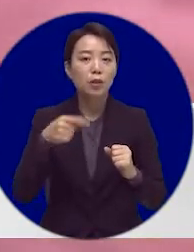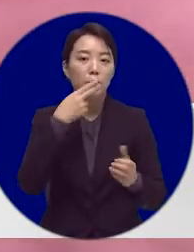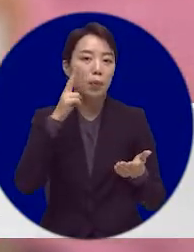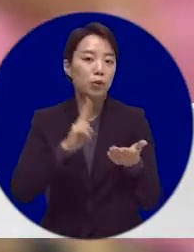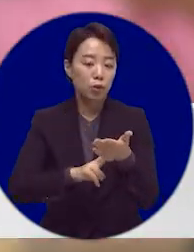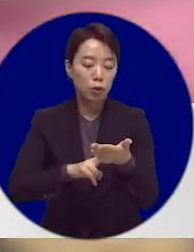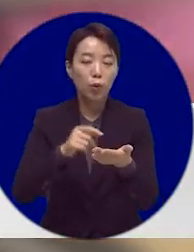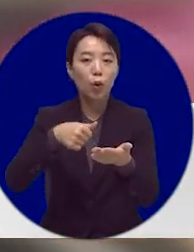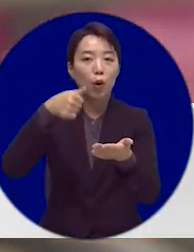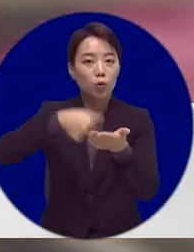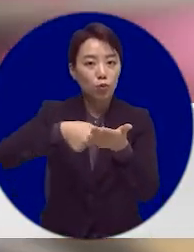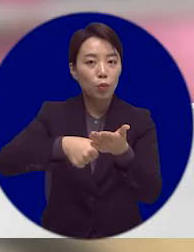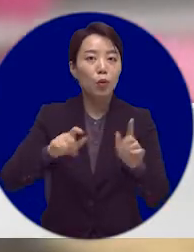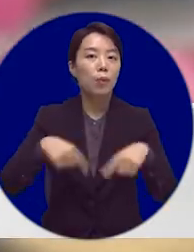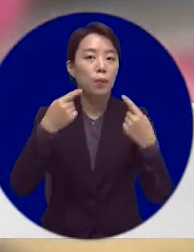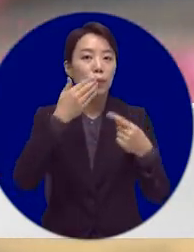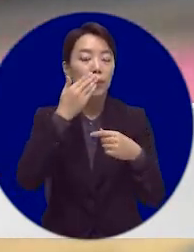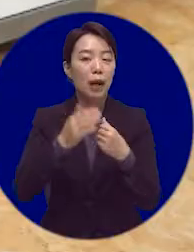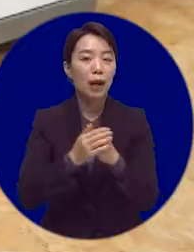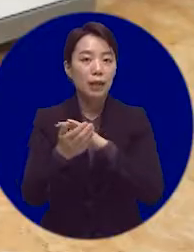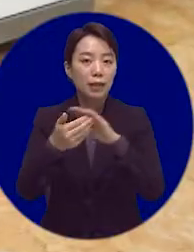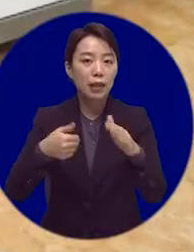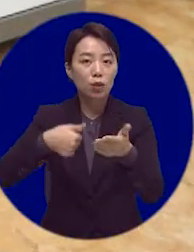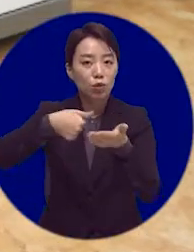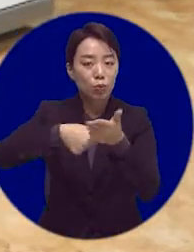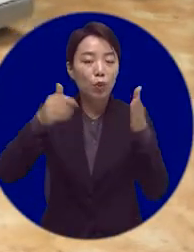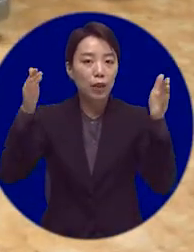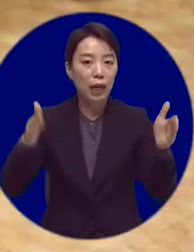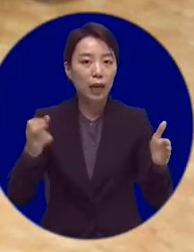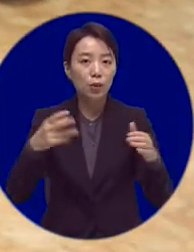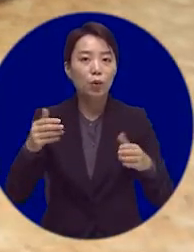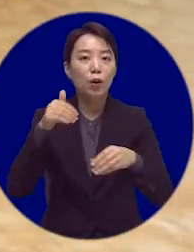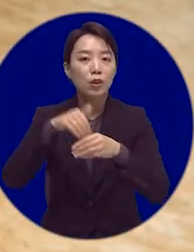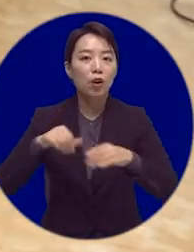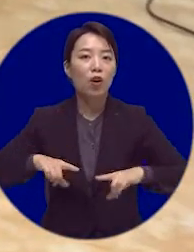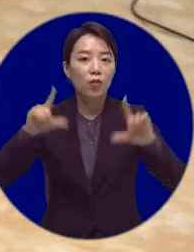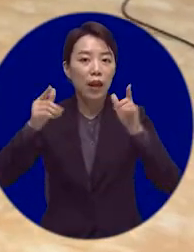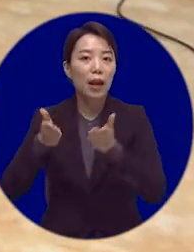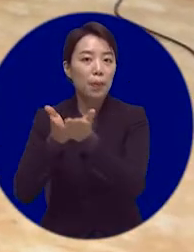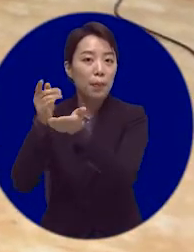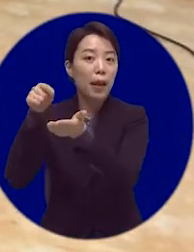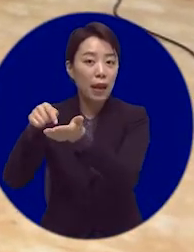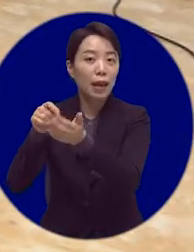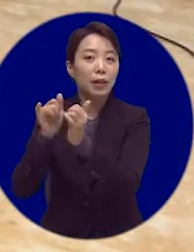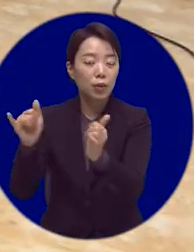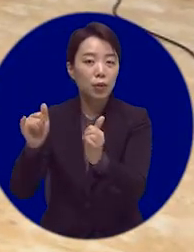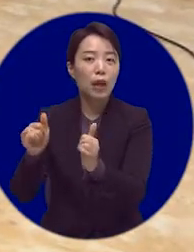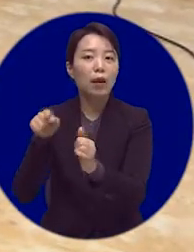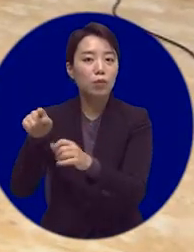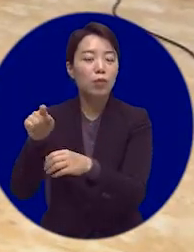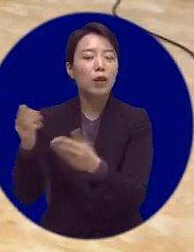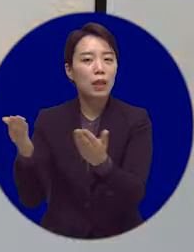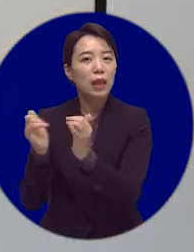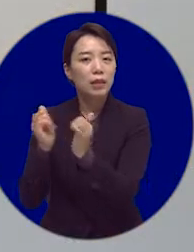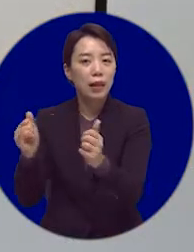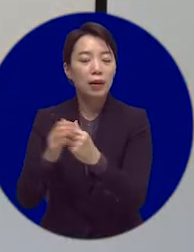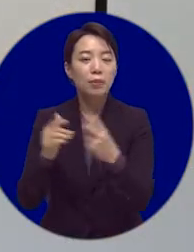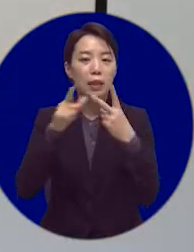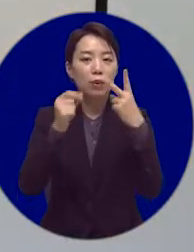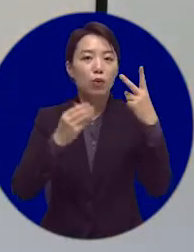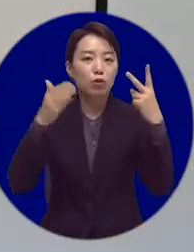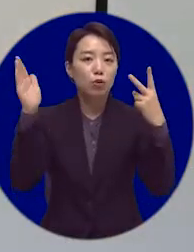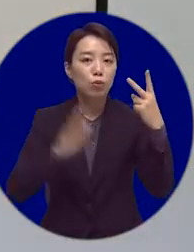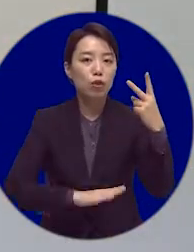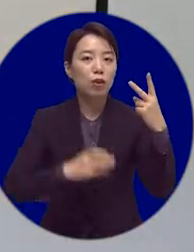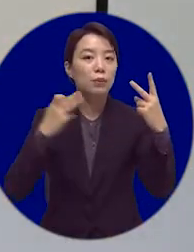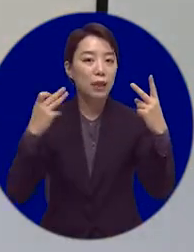곳에서 우편으로 투표할 수 있습니다. 사전투표 기간이나 선거일에 선박에 승선 예정이거나 승선 중인 선원도